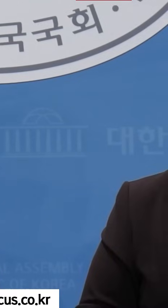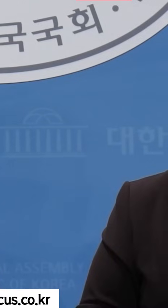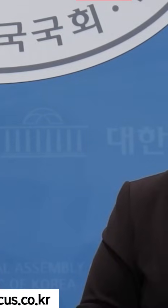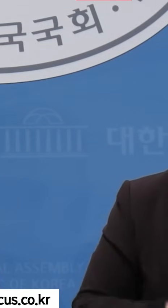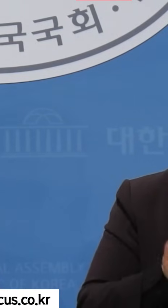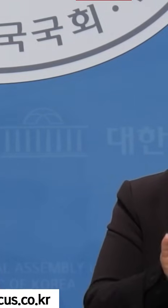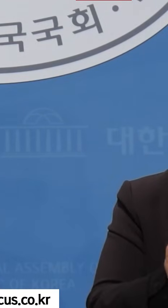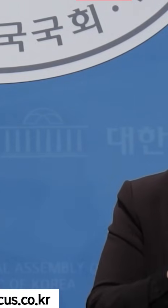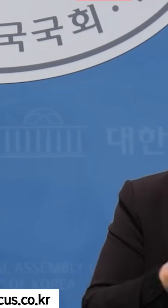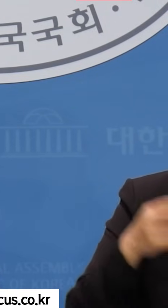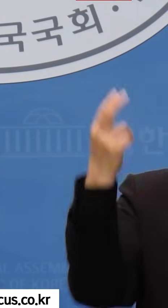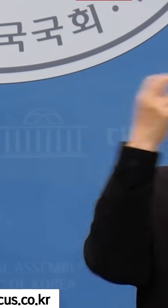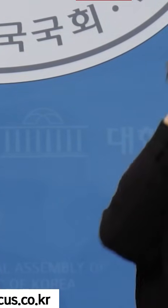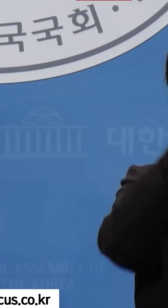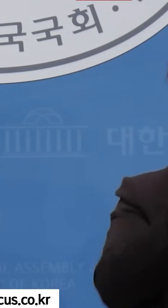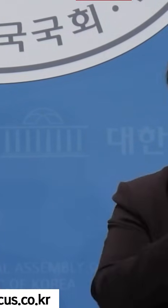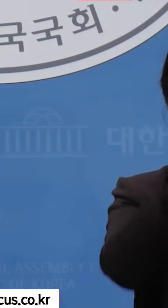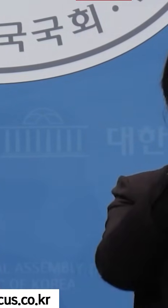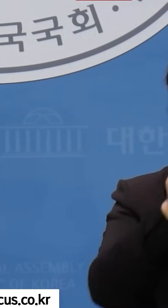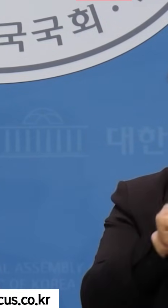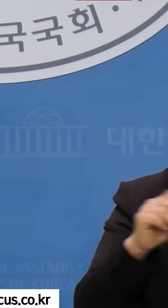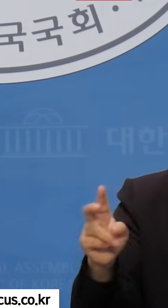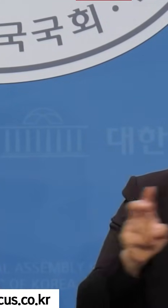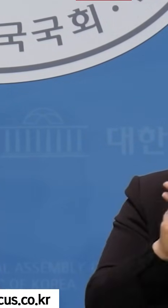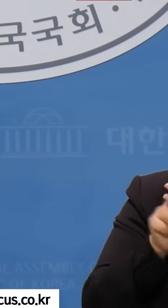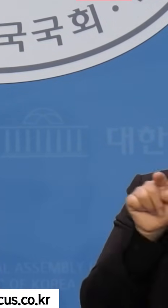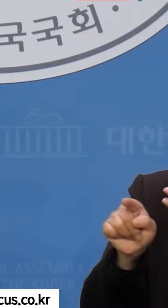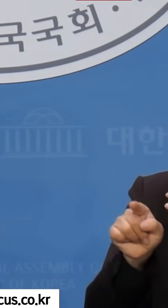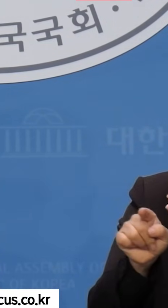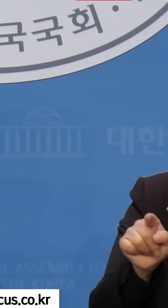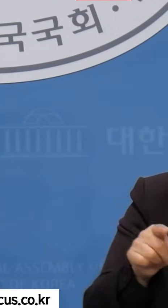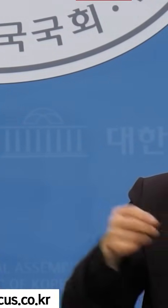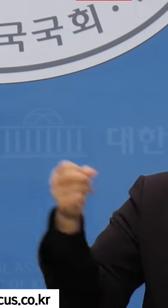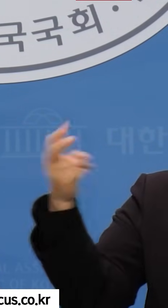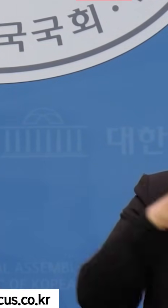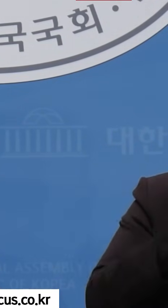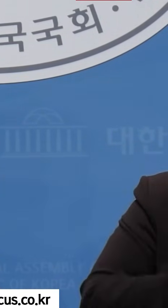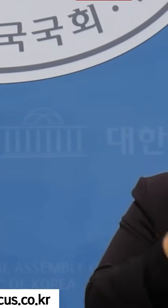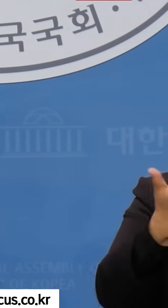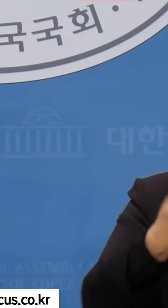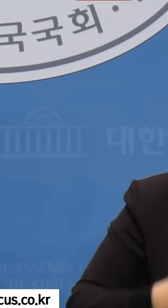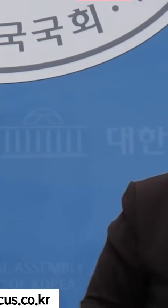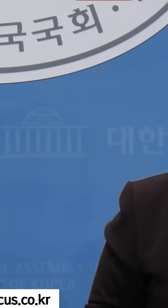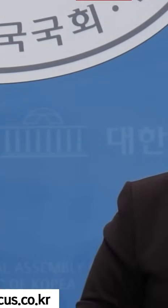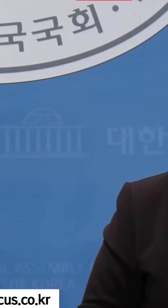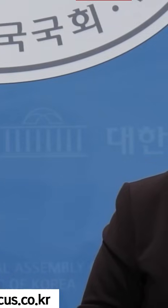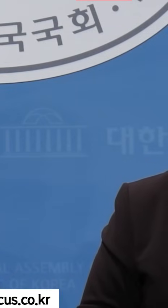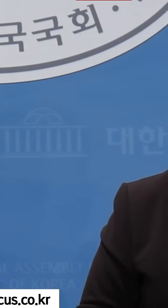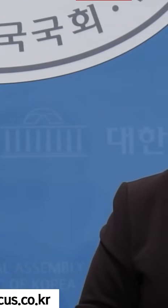이번 검찰의 기소가 부당한 기소라는 것을 다시 한번 말씀드리고요.